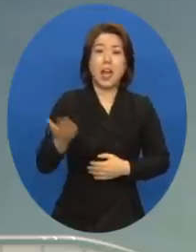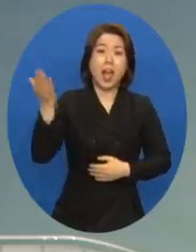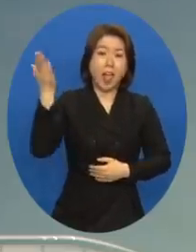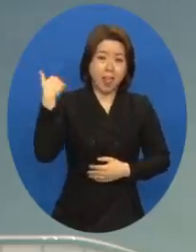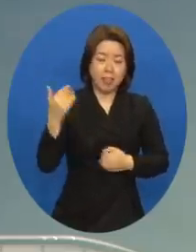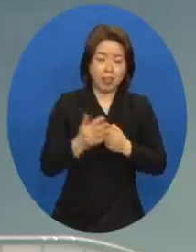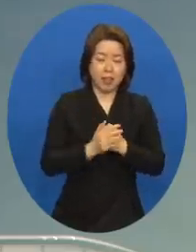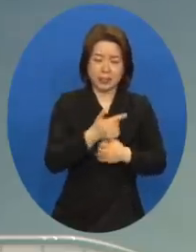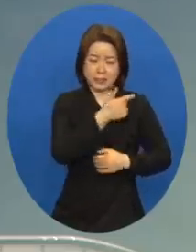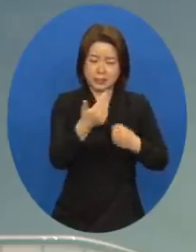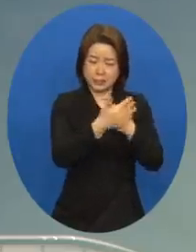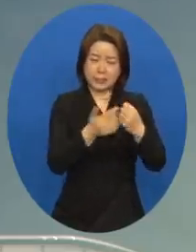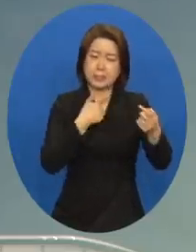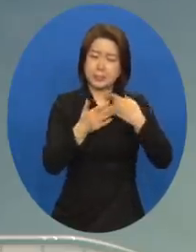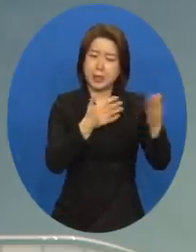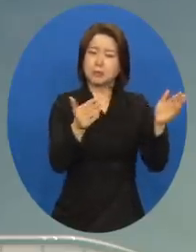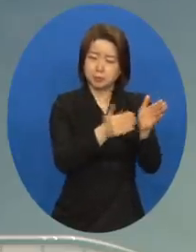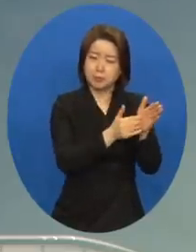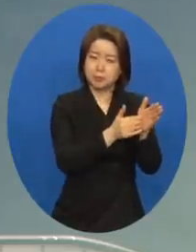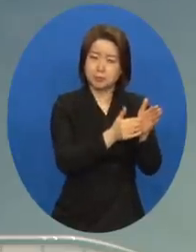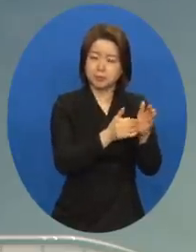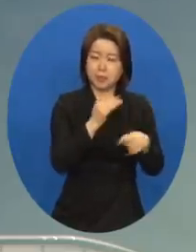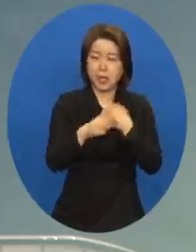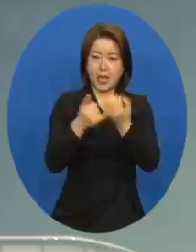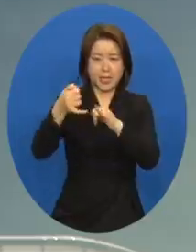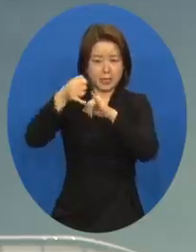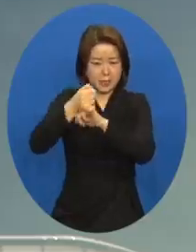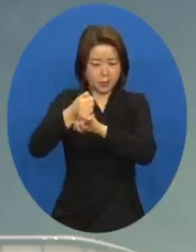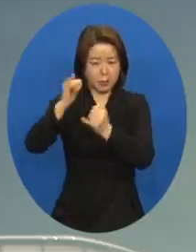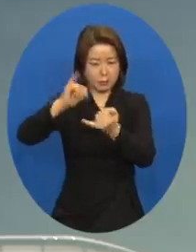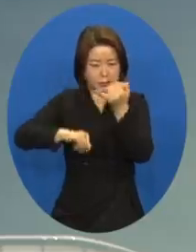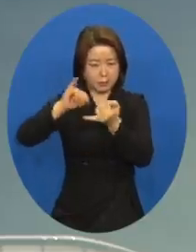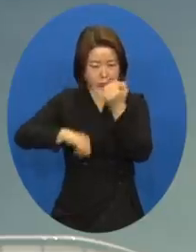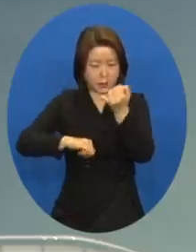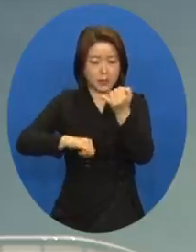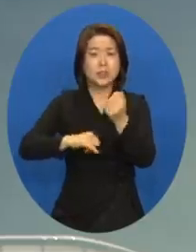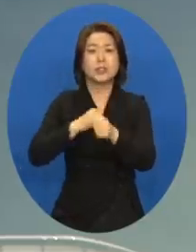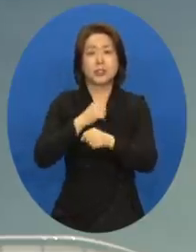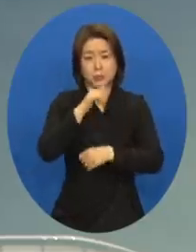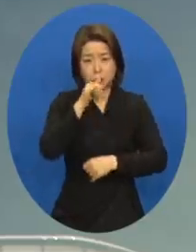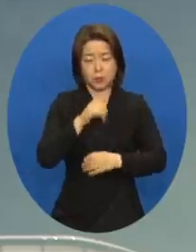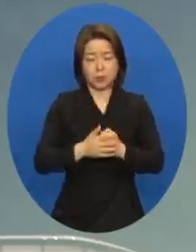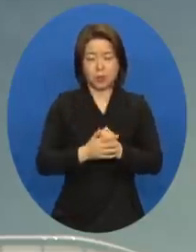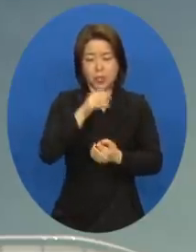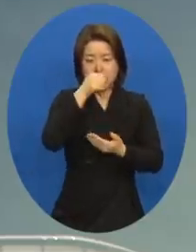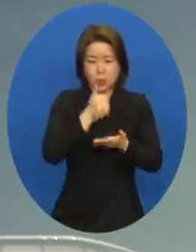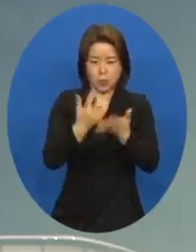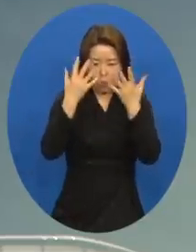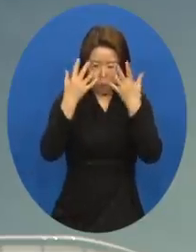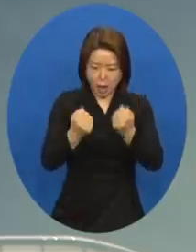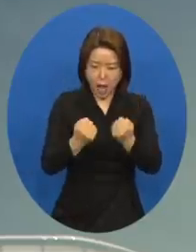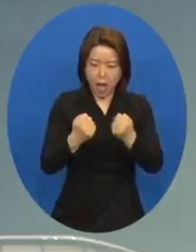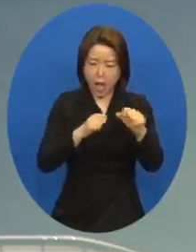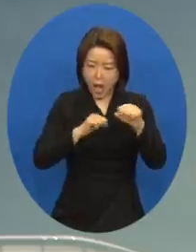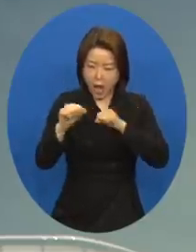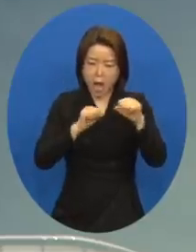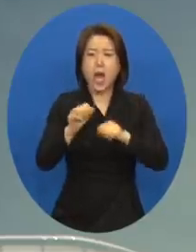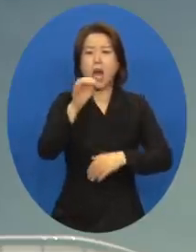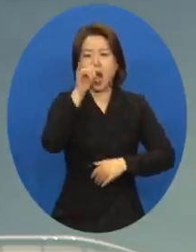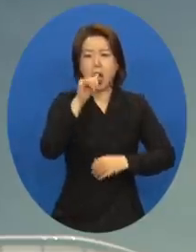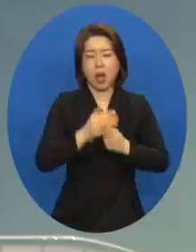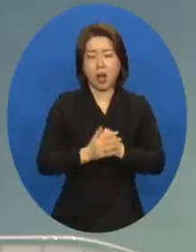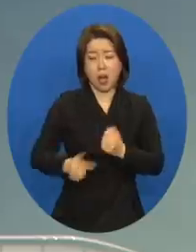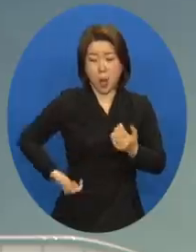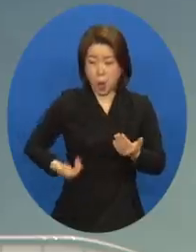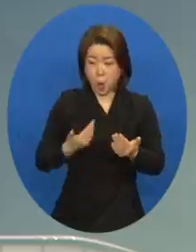은혜 체험을 하였으나 하나님과의 약속도 지키지 못하였고 죄도 너무 많이 지어서